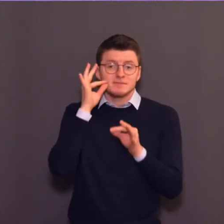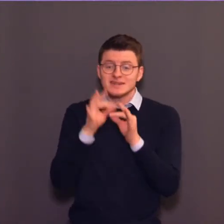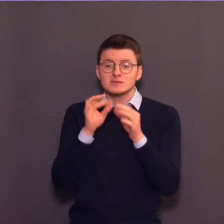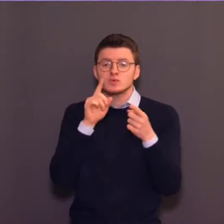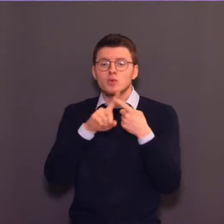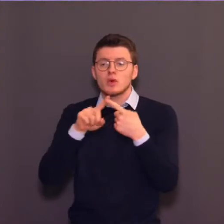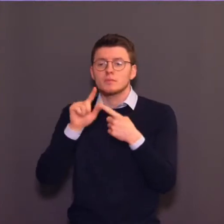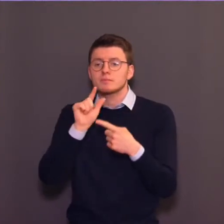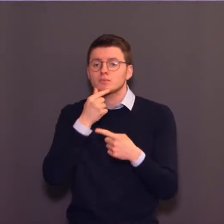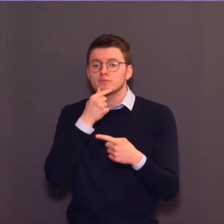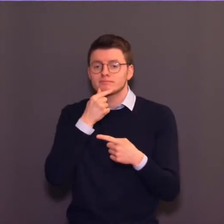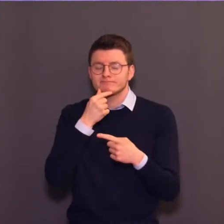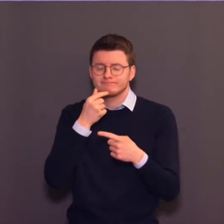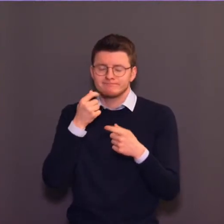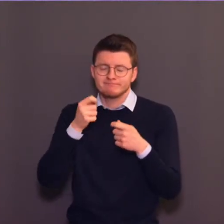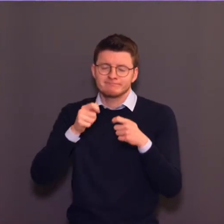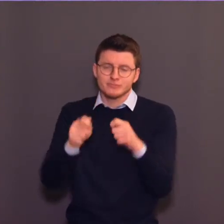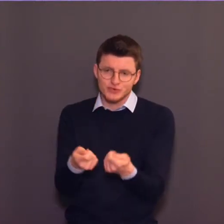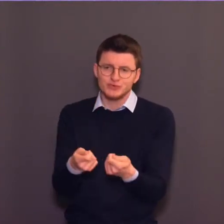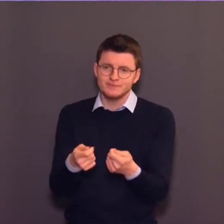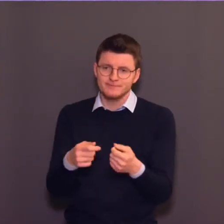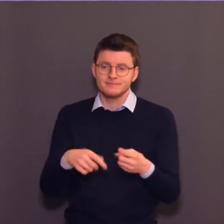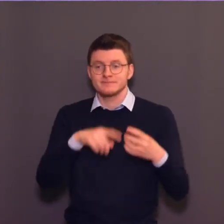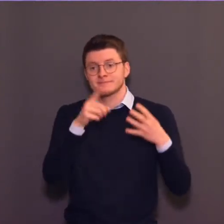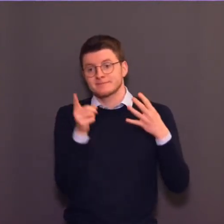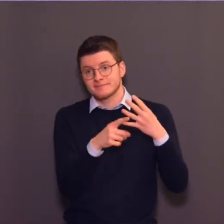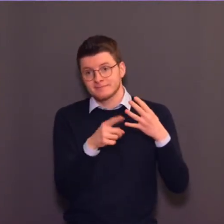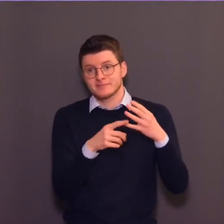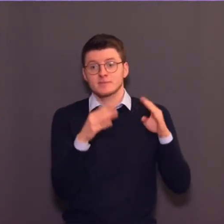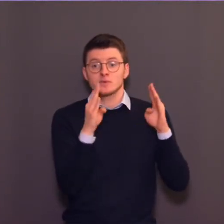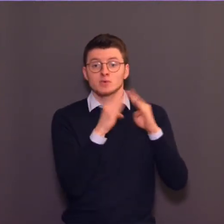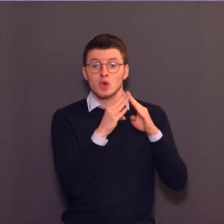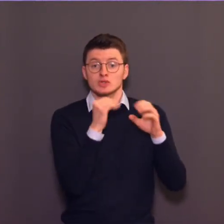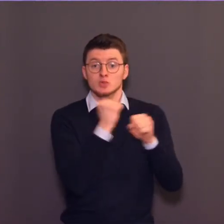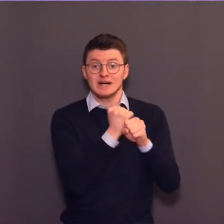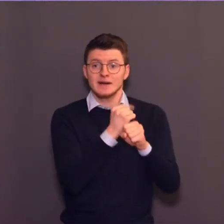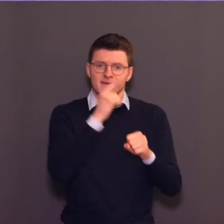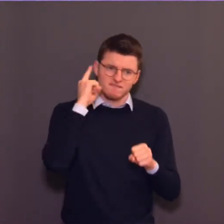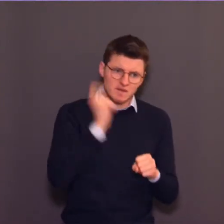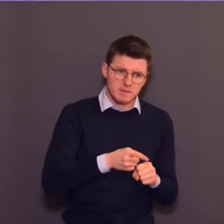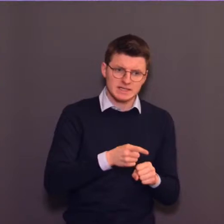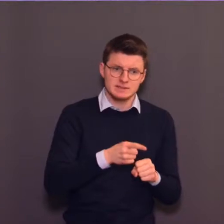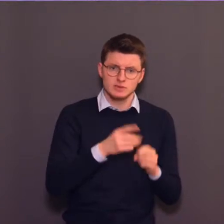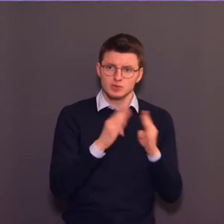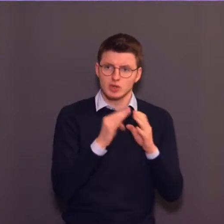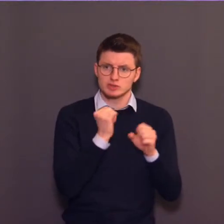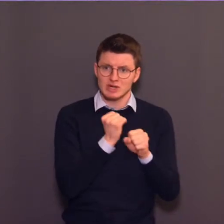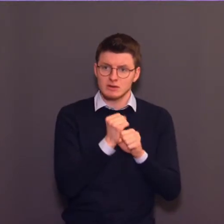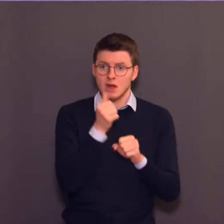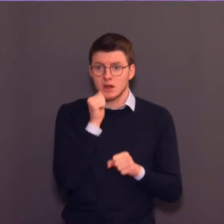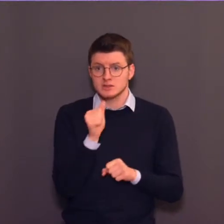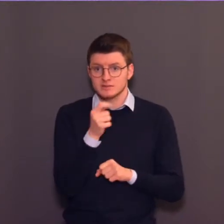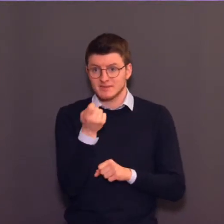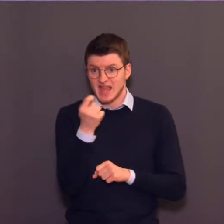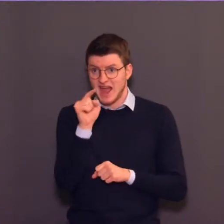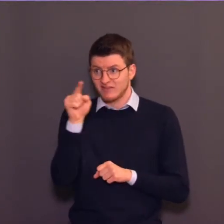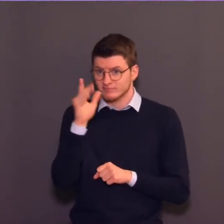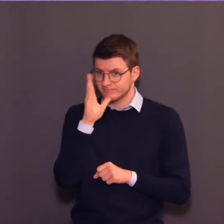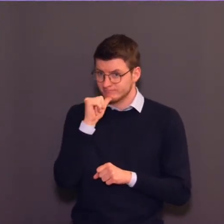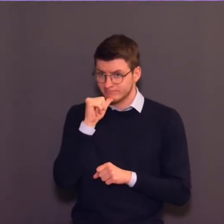blijft verplicht, tenzij dit onmogelijk is omwille van de functie of de continuïteit van het bedrijf of